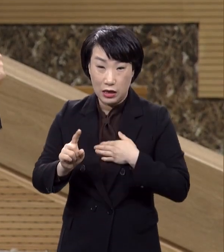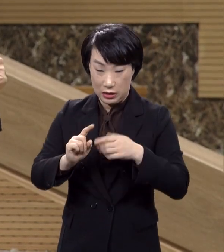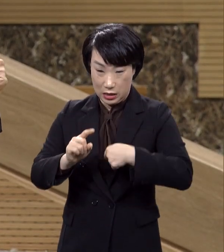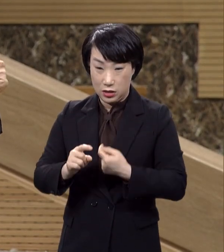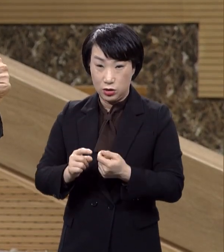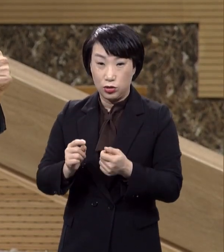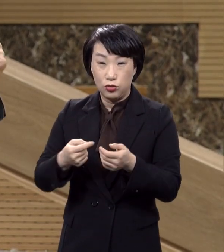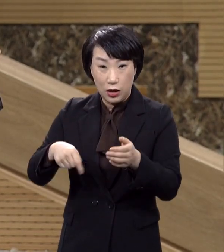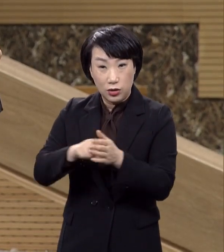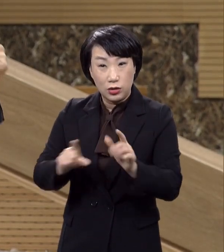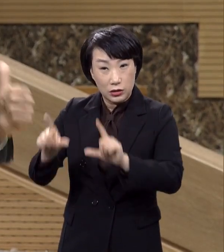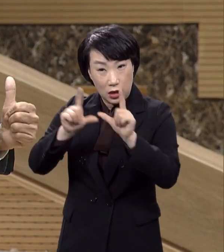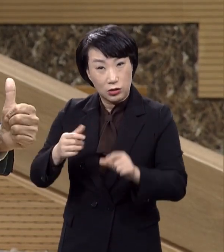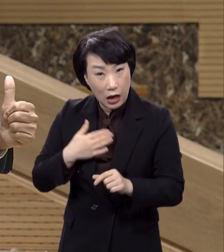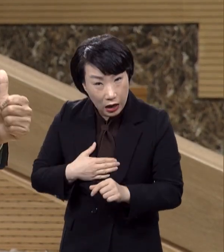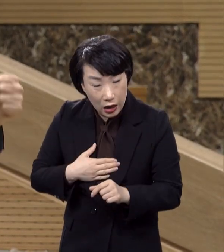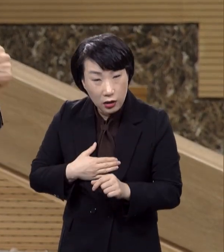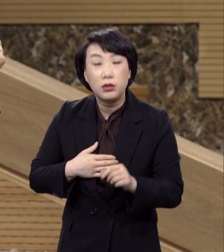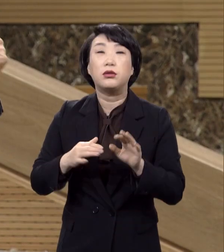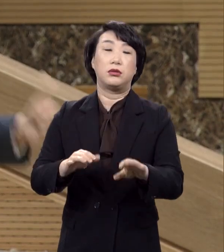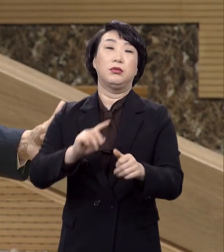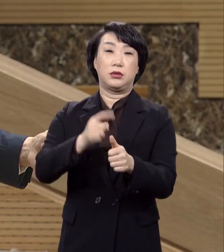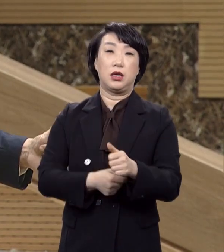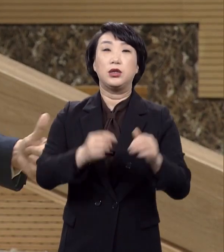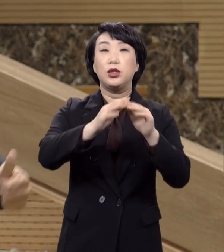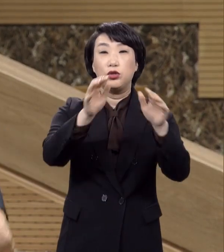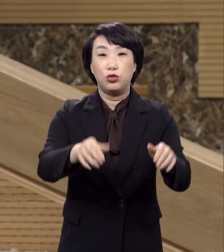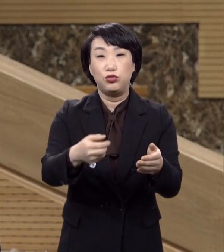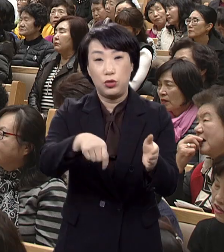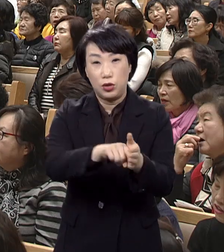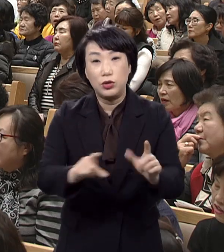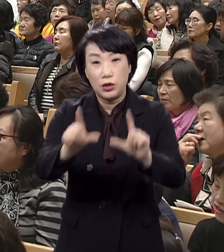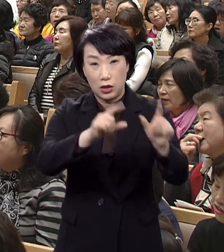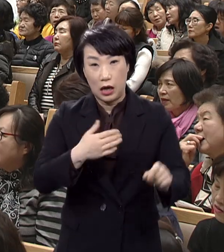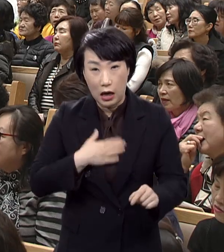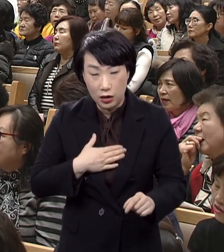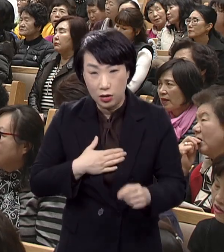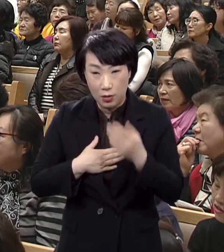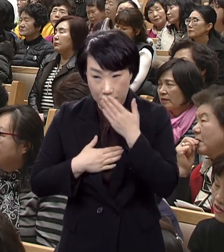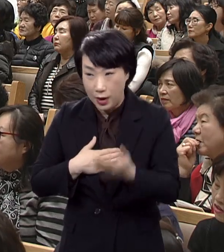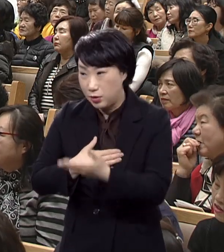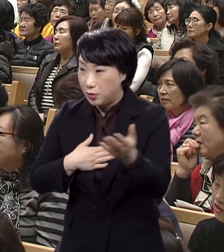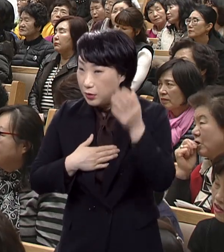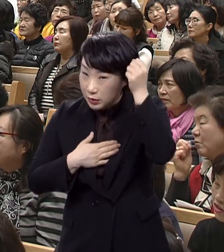아는 사람은 이웃을 위해 살 줄도 안다는 사실을 알아야 합니다.